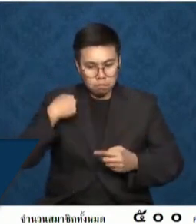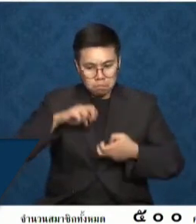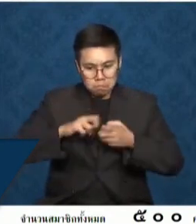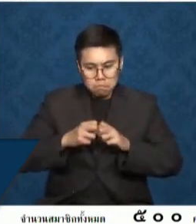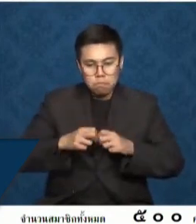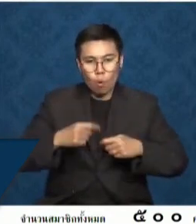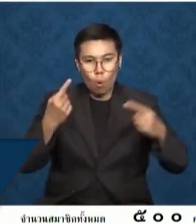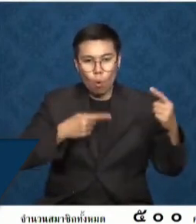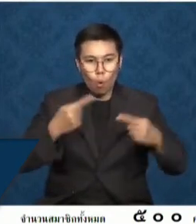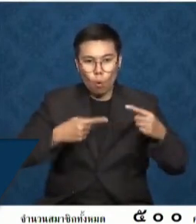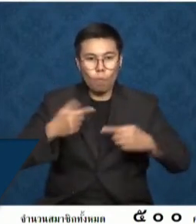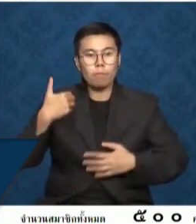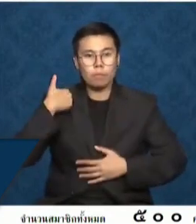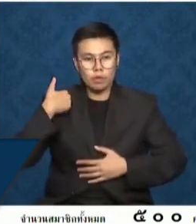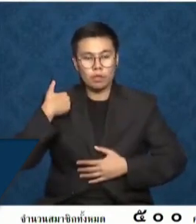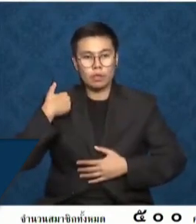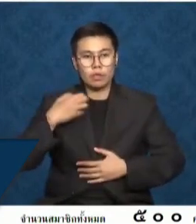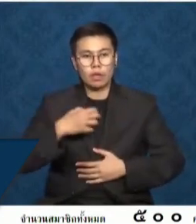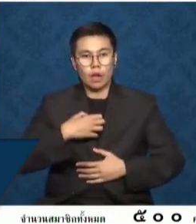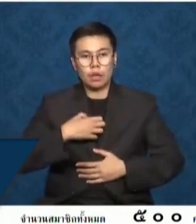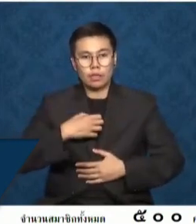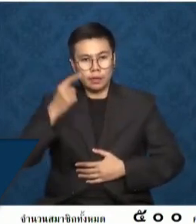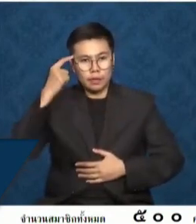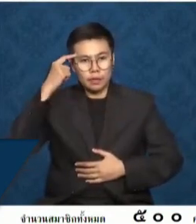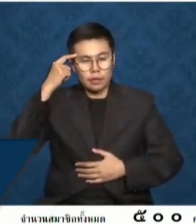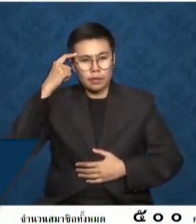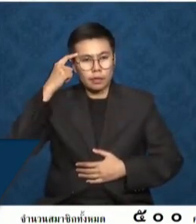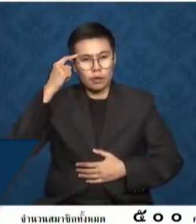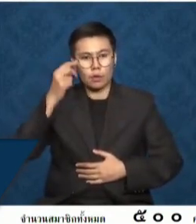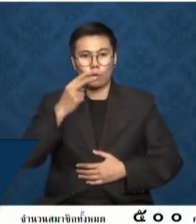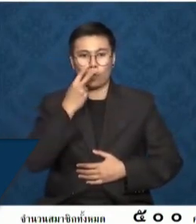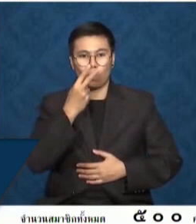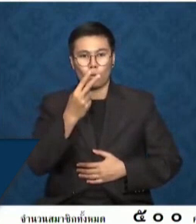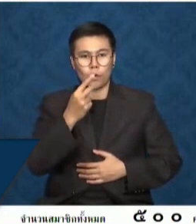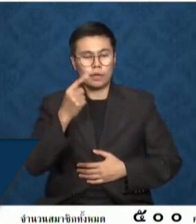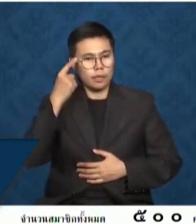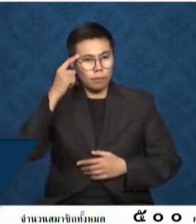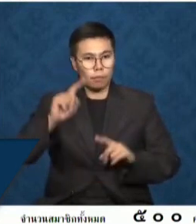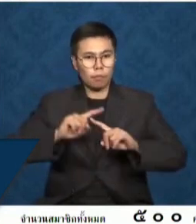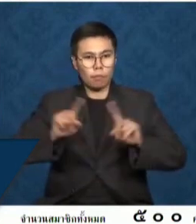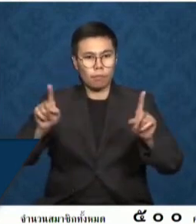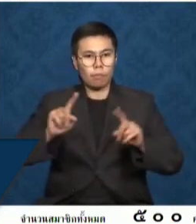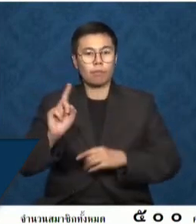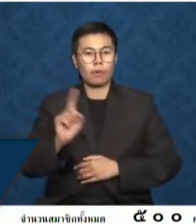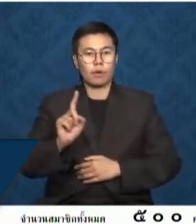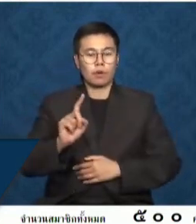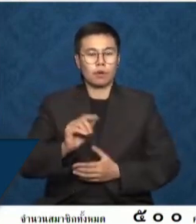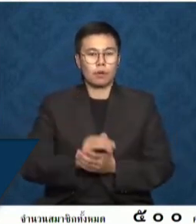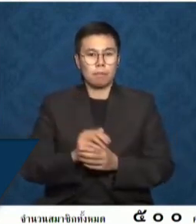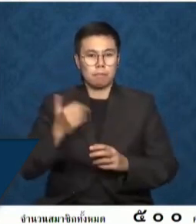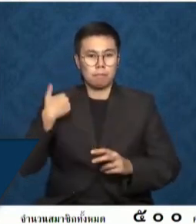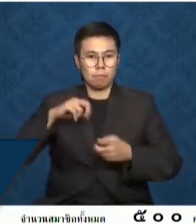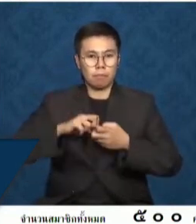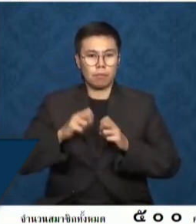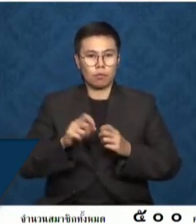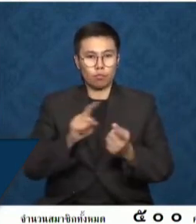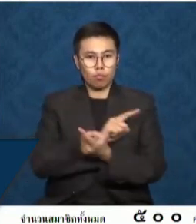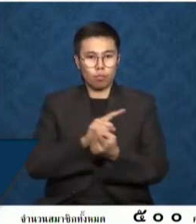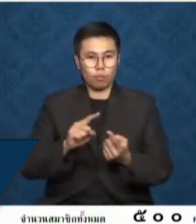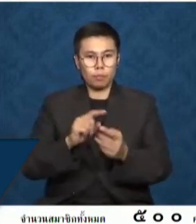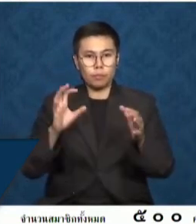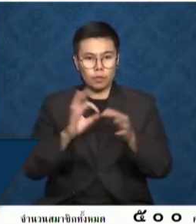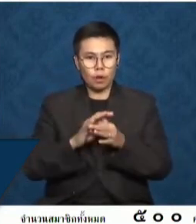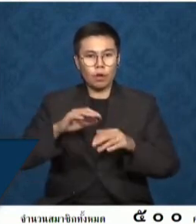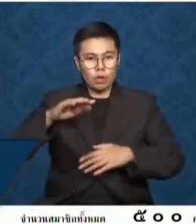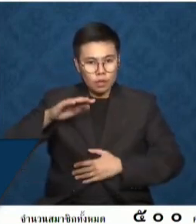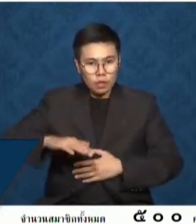ขออนุญาตอยากชวนลองมองเรื่องนี้ในอีกมุมที่ต่างออกไปค่ะทุกครั้งที่เกิดปัญหาสังคมอะไรก็ตามที่เกี่ยวกับเ